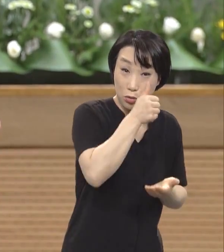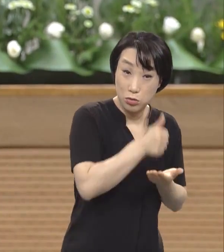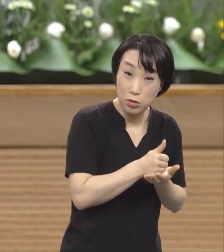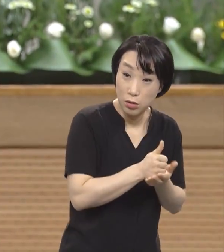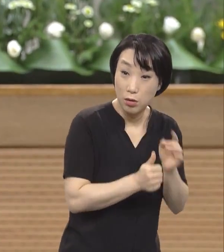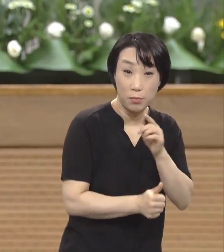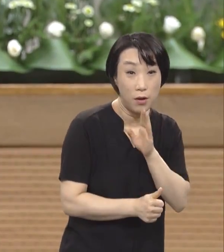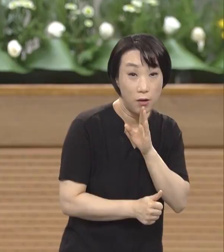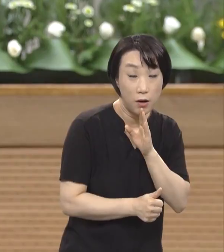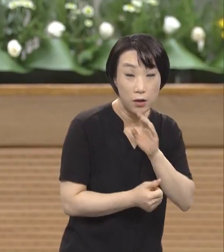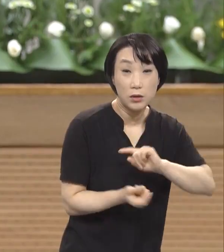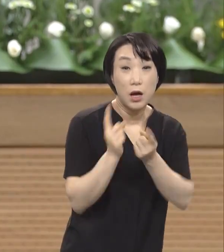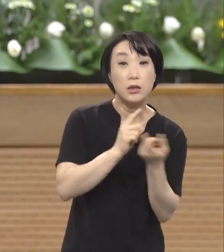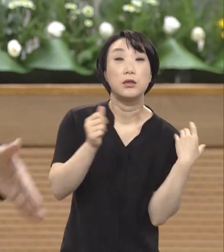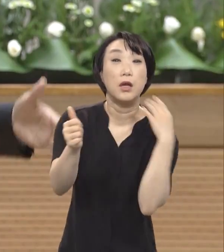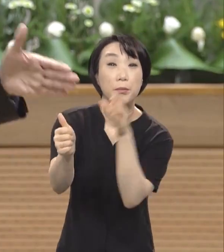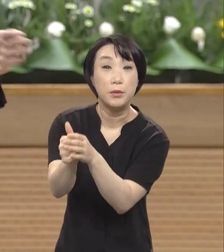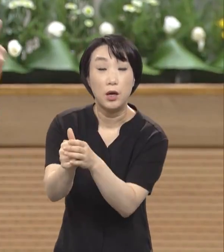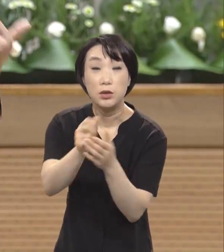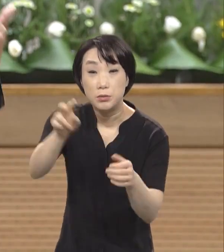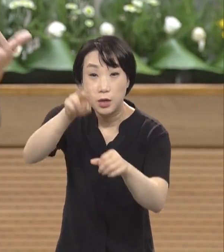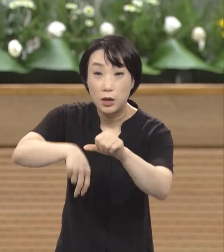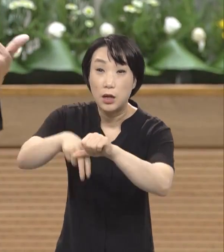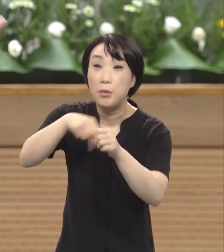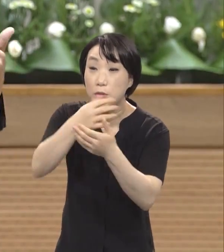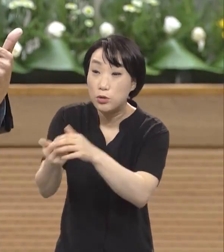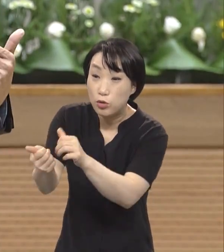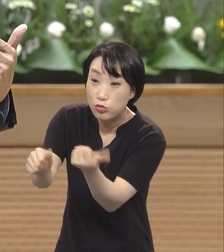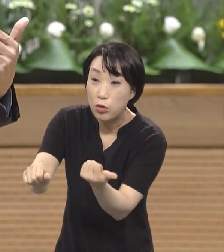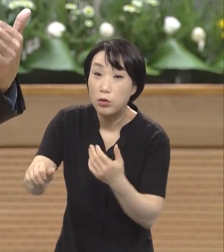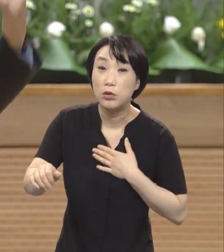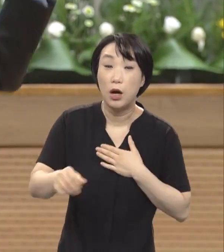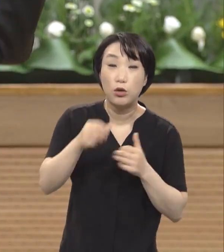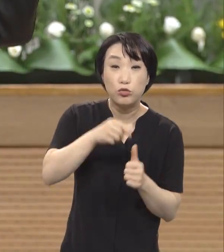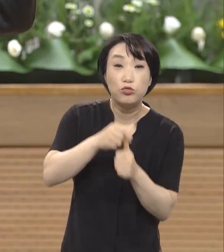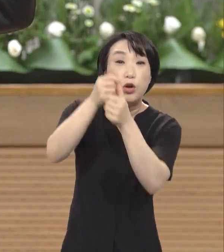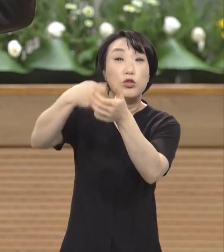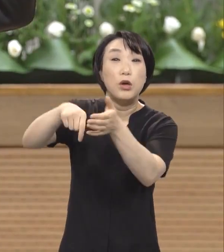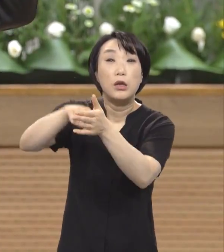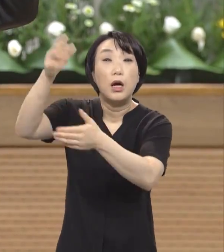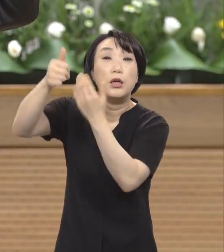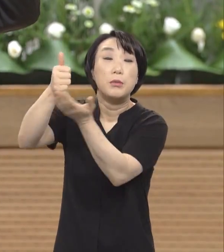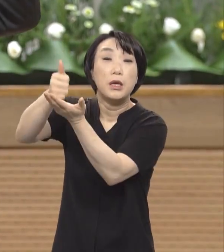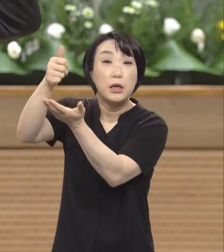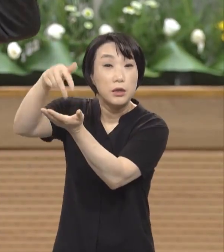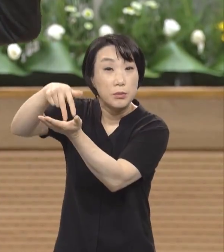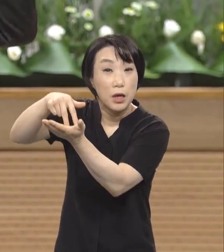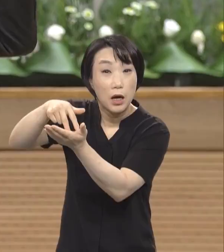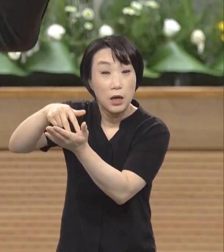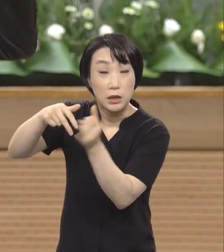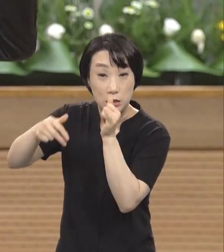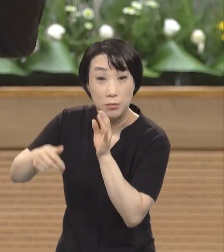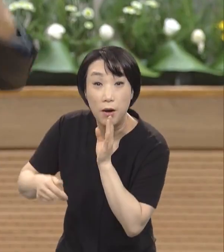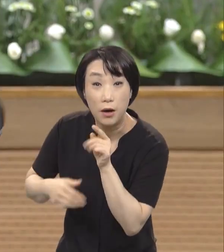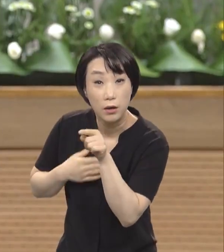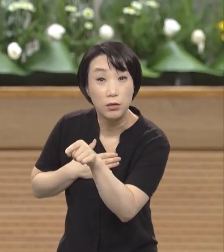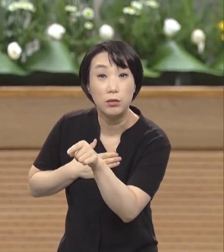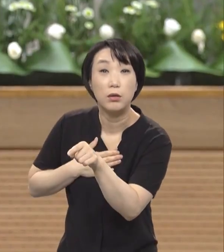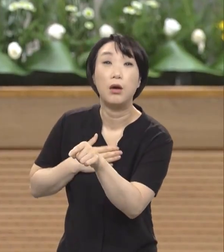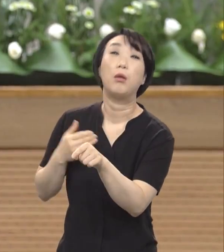담당하고 대신 죽어서 나를 살려야 하는 하나님의 인간을 향한 사정